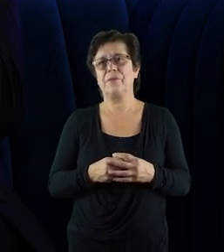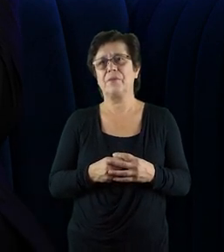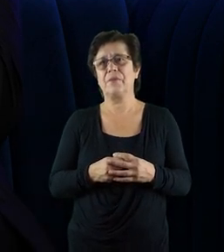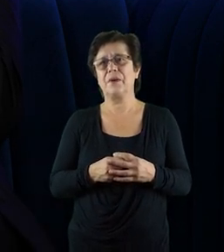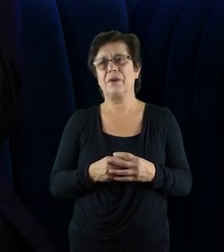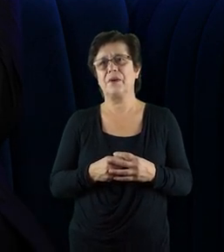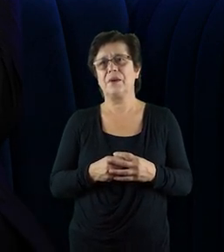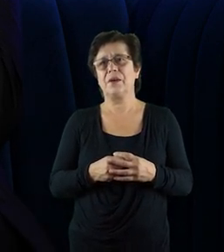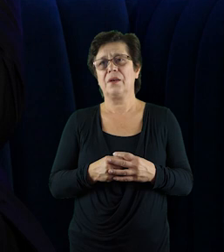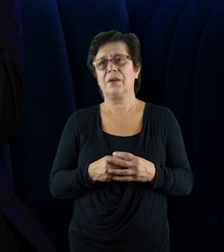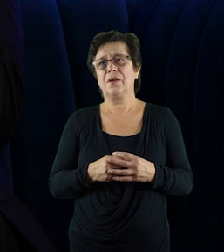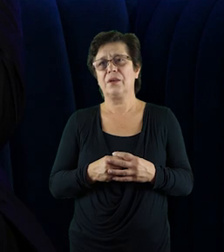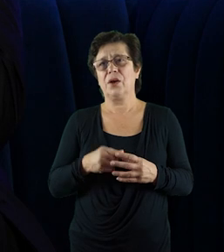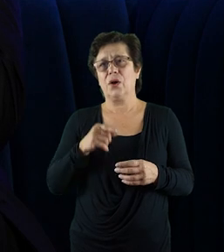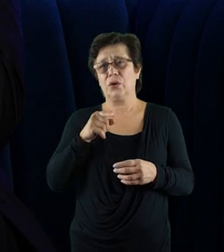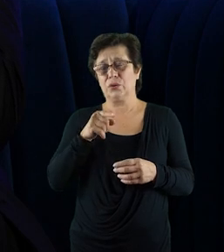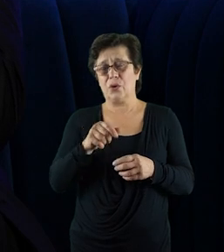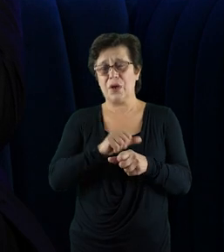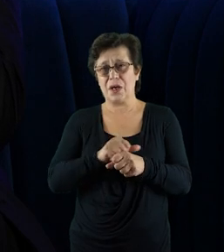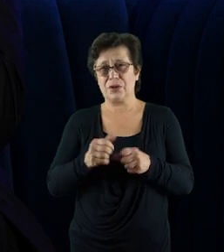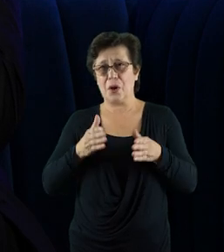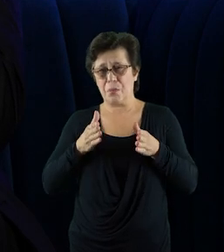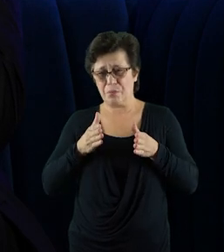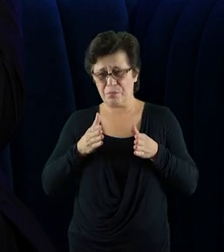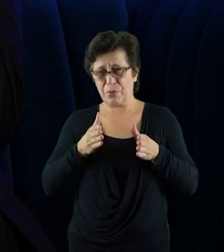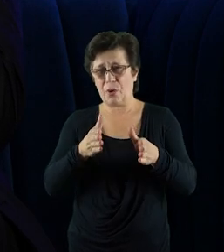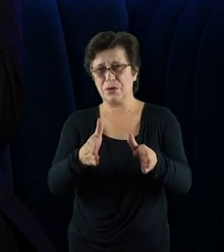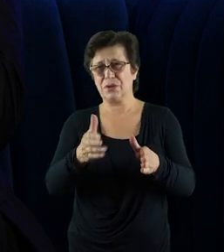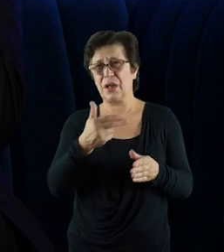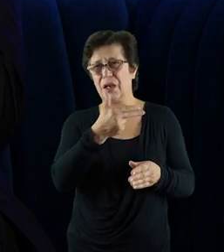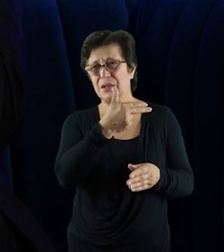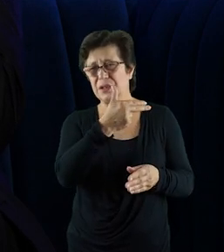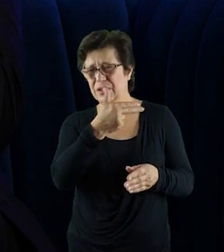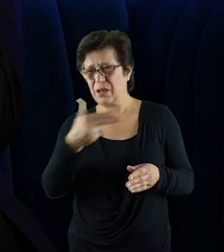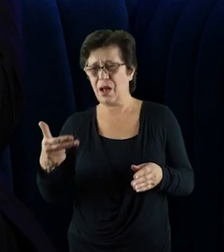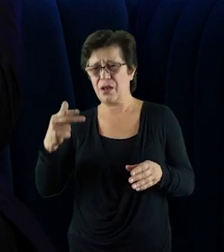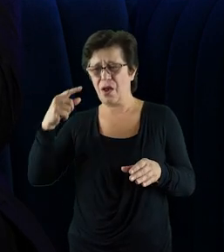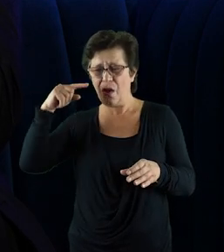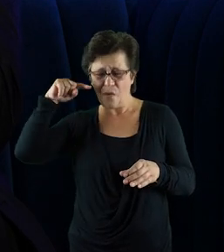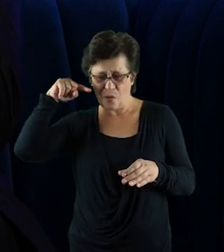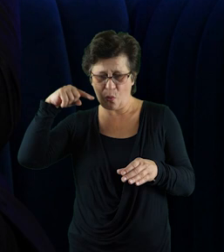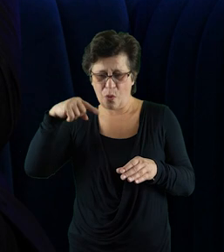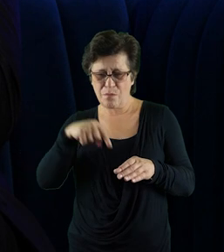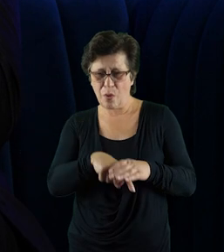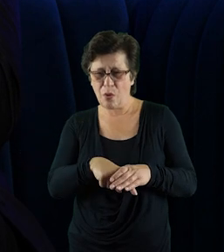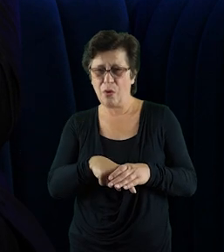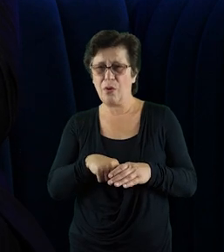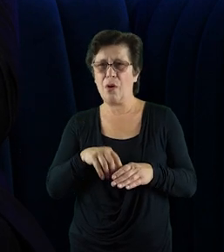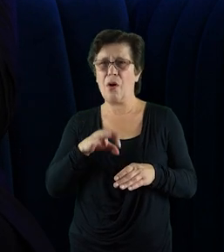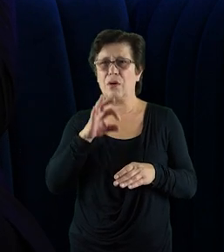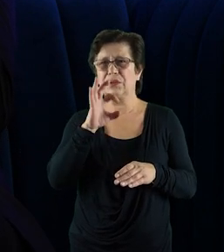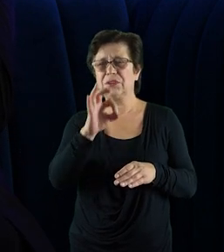że ona jest w gruncie rzeczy prostą metaforą związaną z takim głębokim powinowactwem z naturą